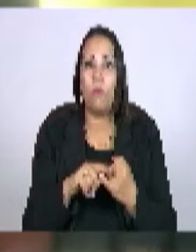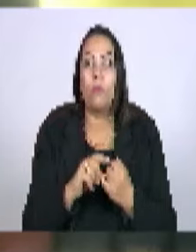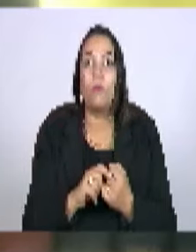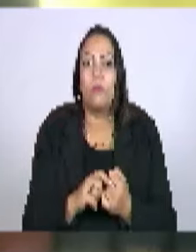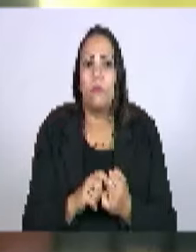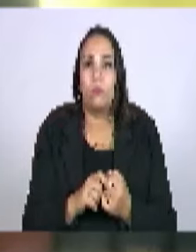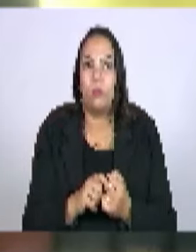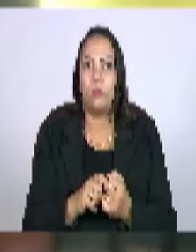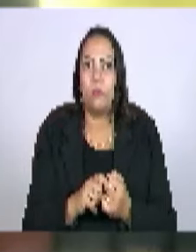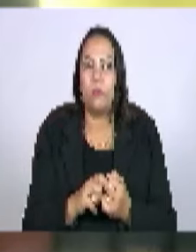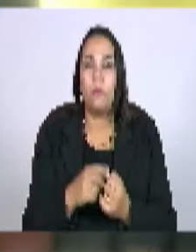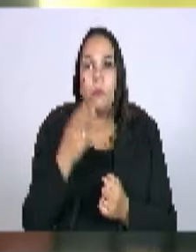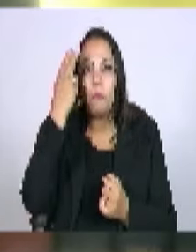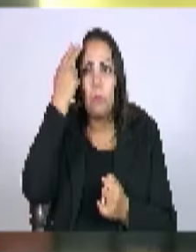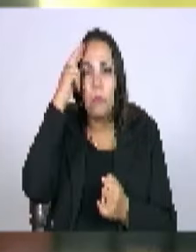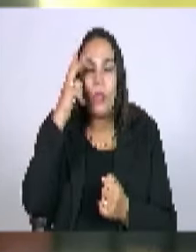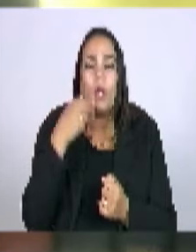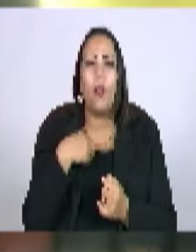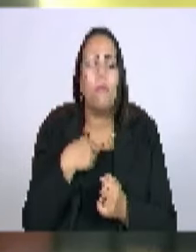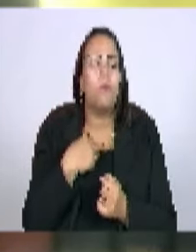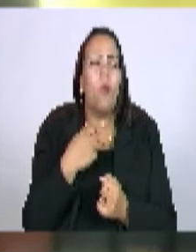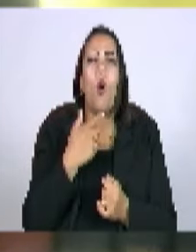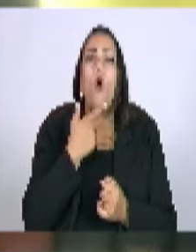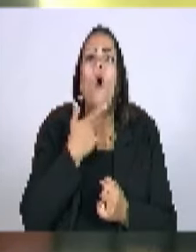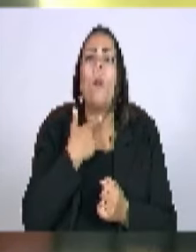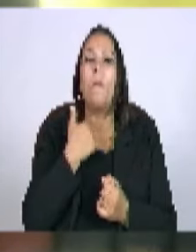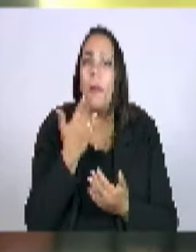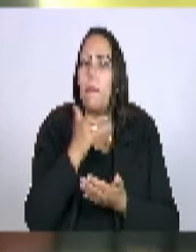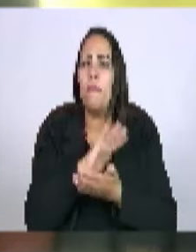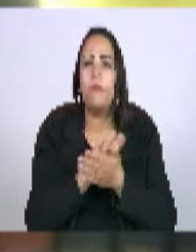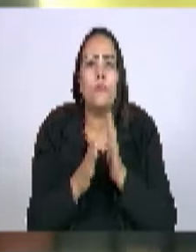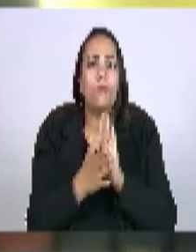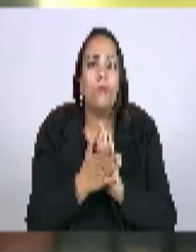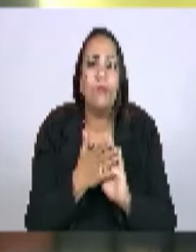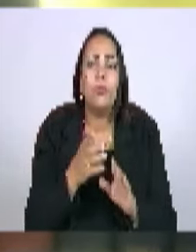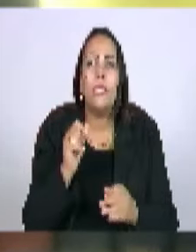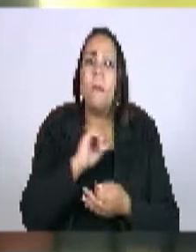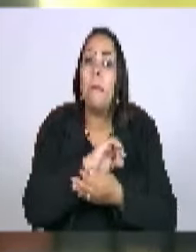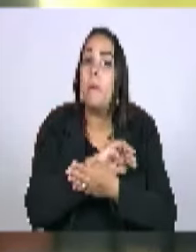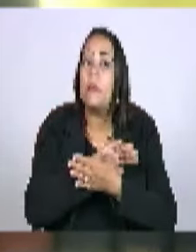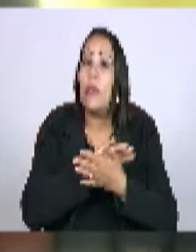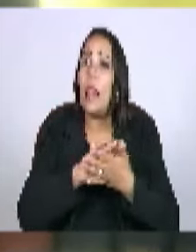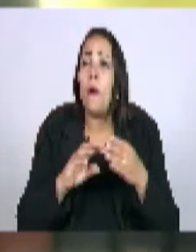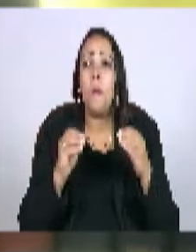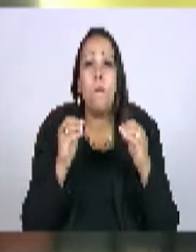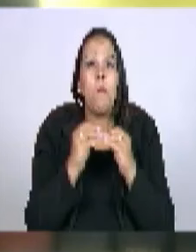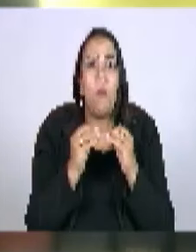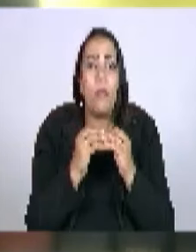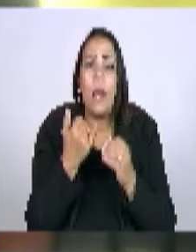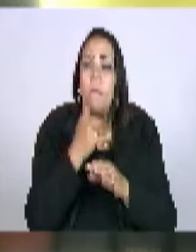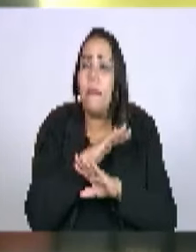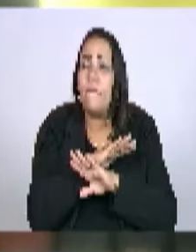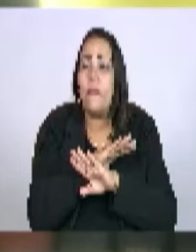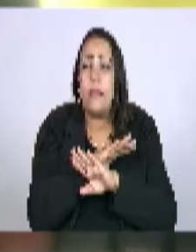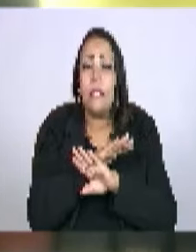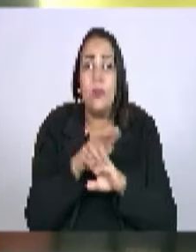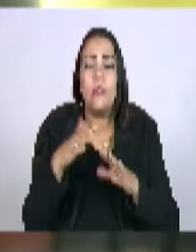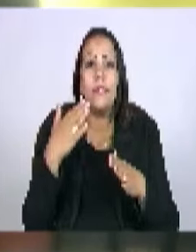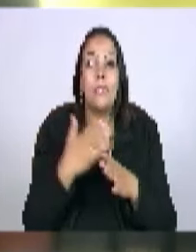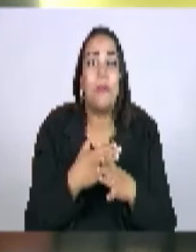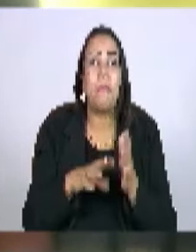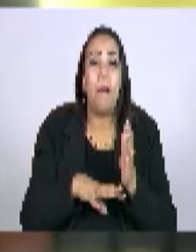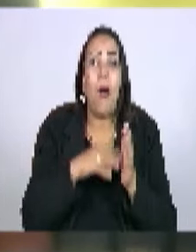البخل تعني غياب الحب تعني غياب السلام والموده في العلاقه مع الاخرين لان المصفحه